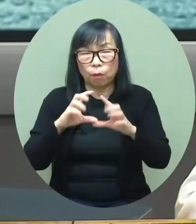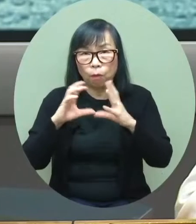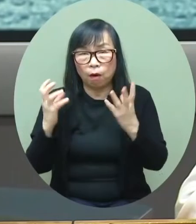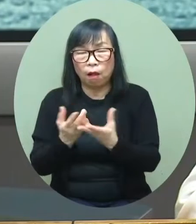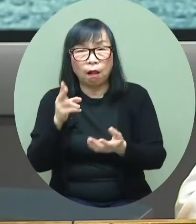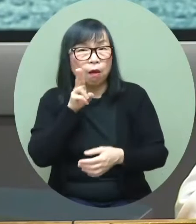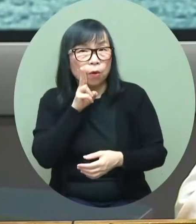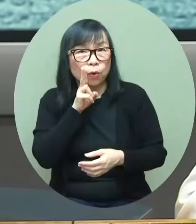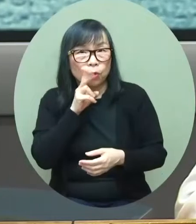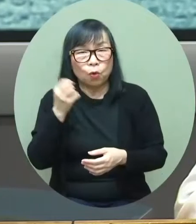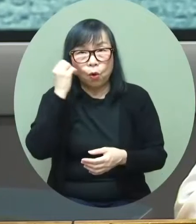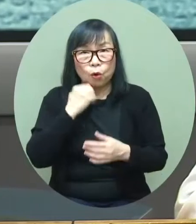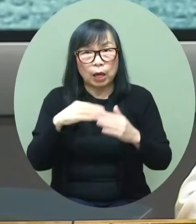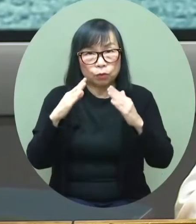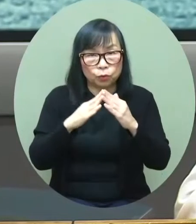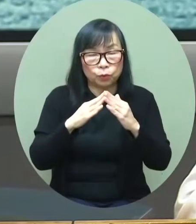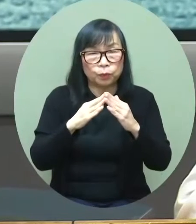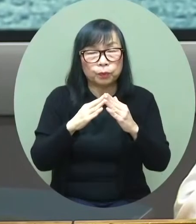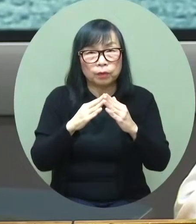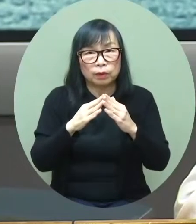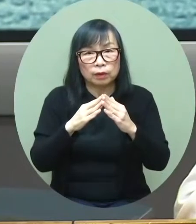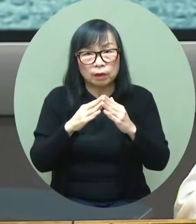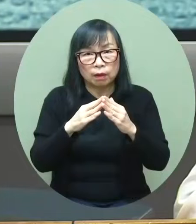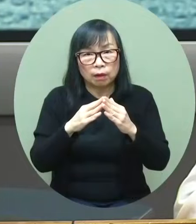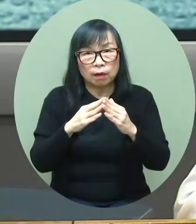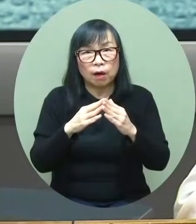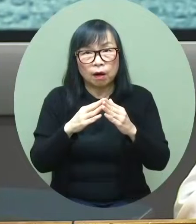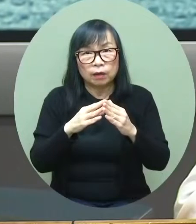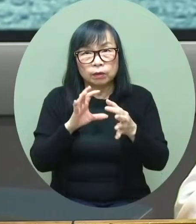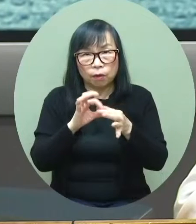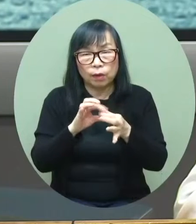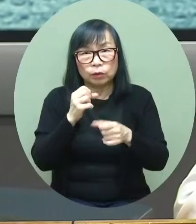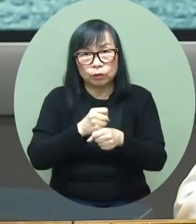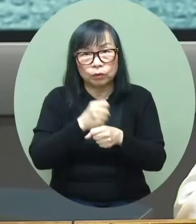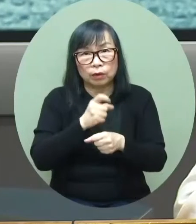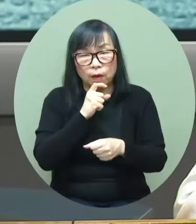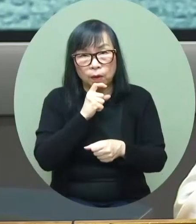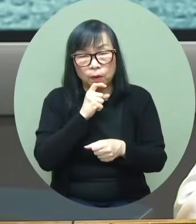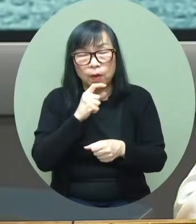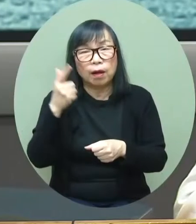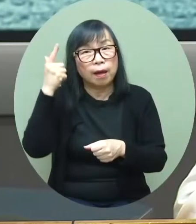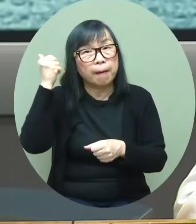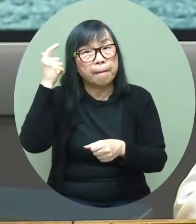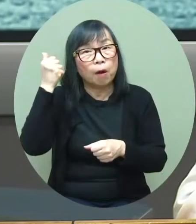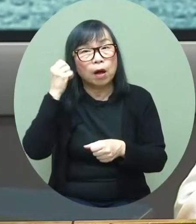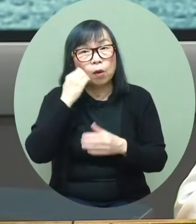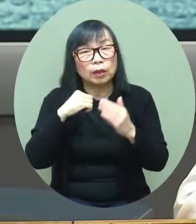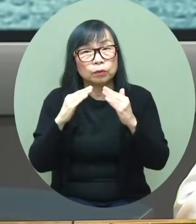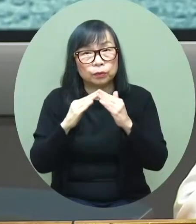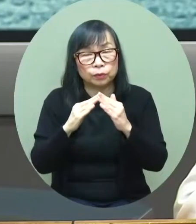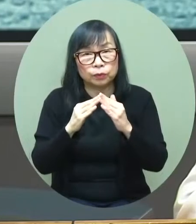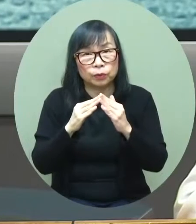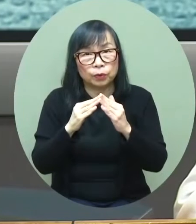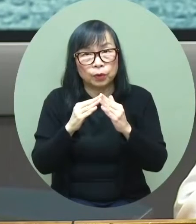係老人院舍啊嗰啲咧，我哋都係有做一啲相關嘅工作嘅，因為都係希望喺嗰個老人院舍嗰度都